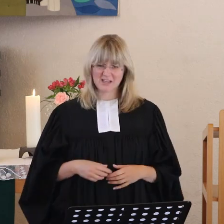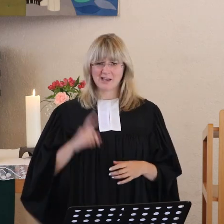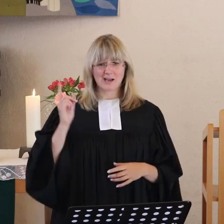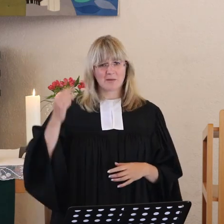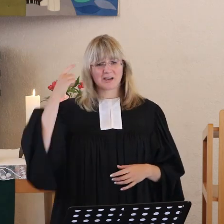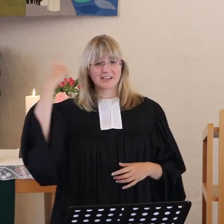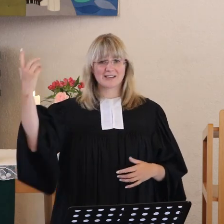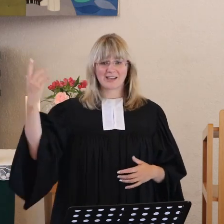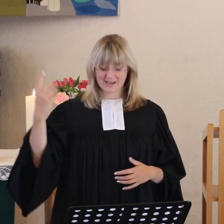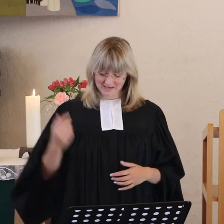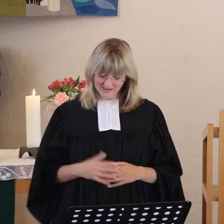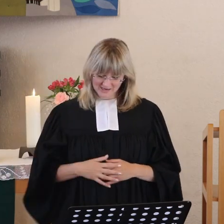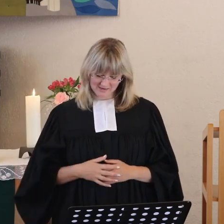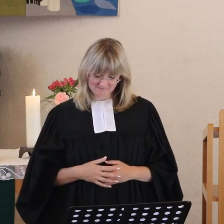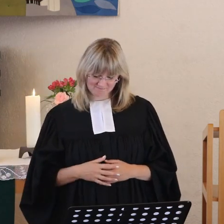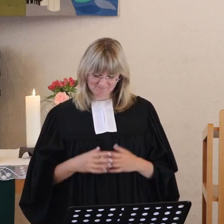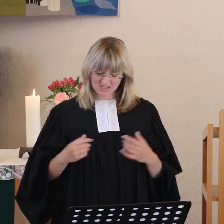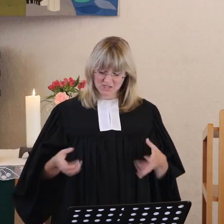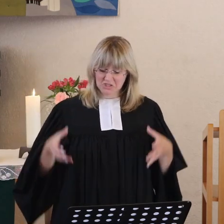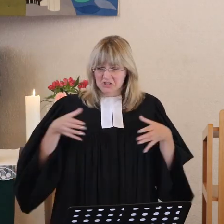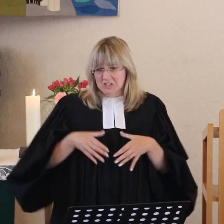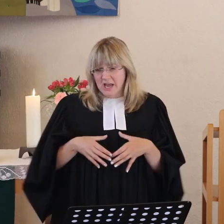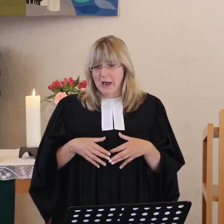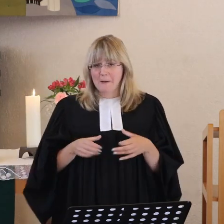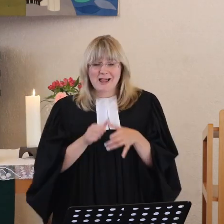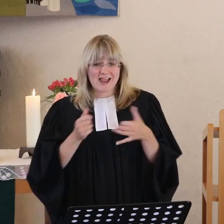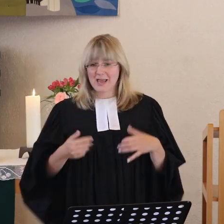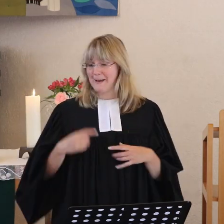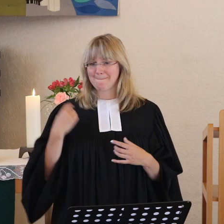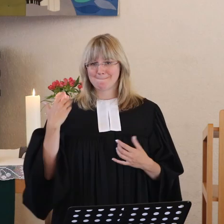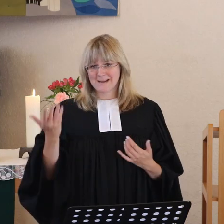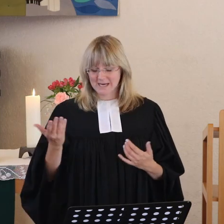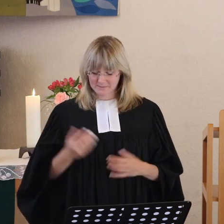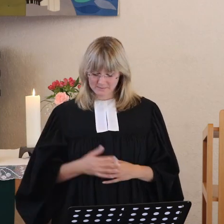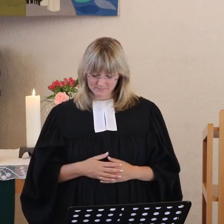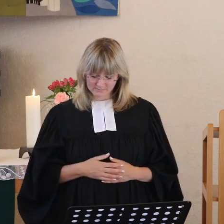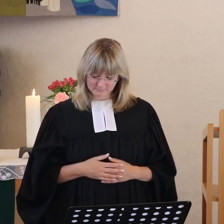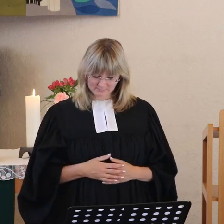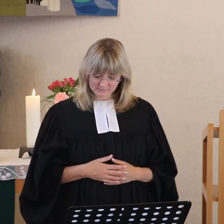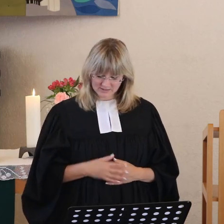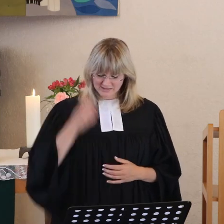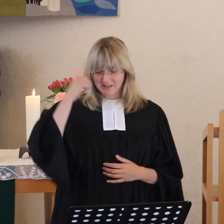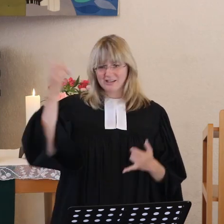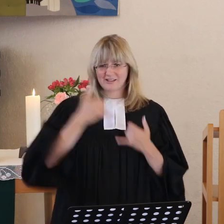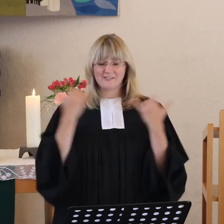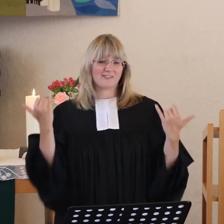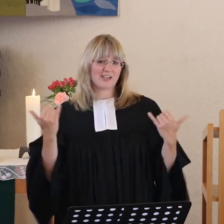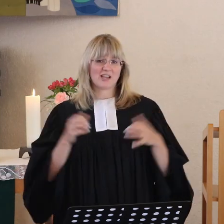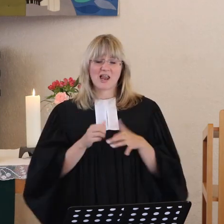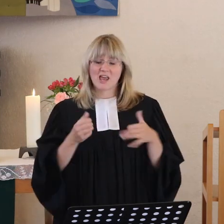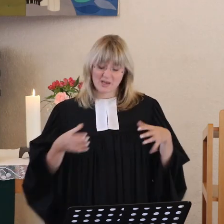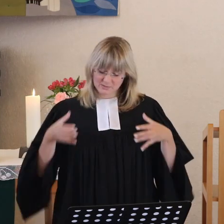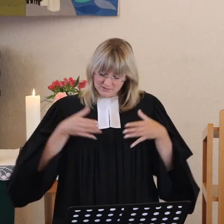Aber diese Faszination ist geblieben. diese Idee davon, wie